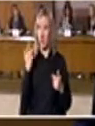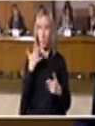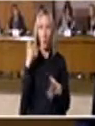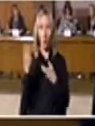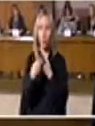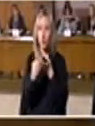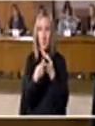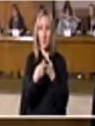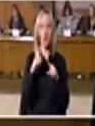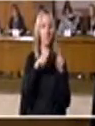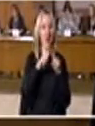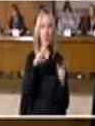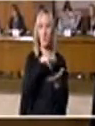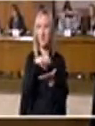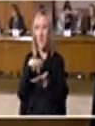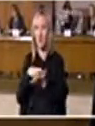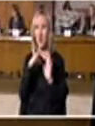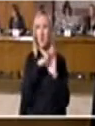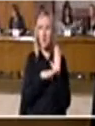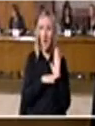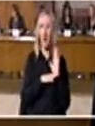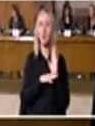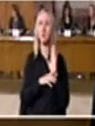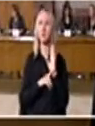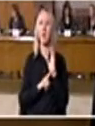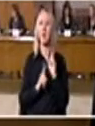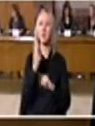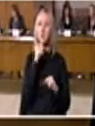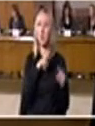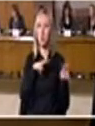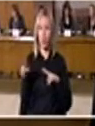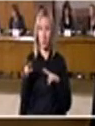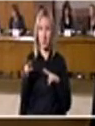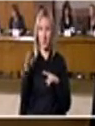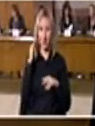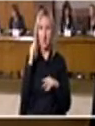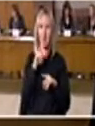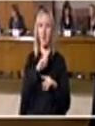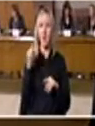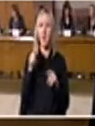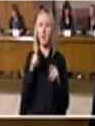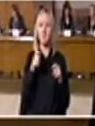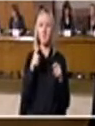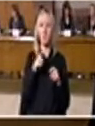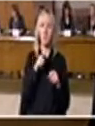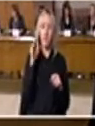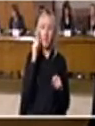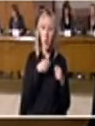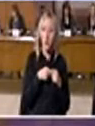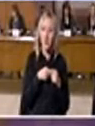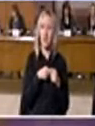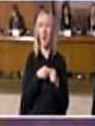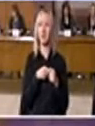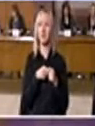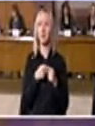sektora zakonodavne, izvršne i sudske vlasti, iz međunarodnih organizacija, iz nezavisnih tela, nacionalnih saveta